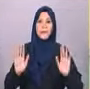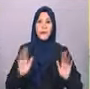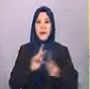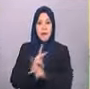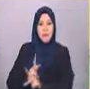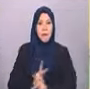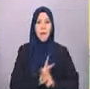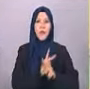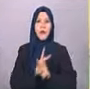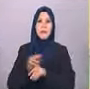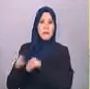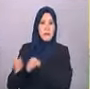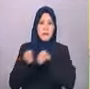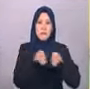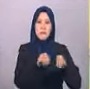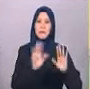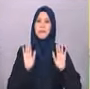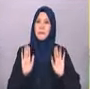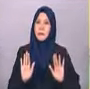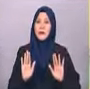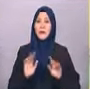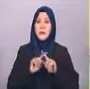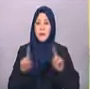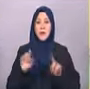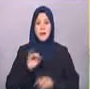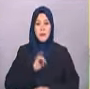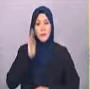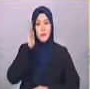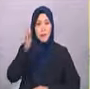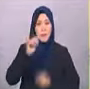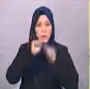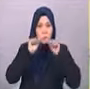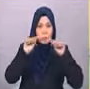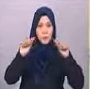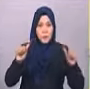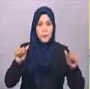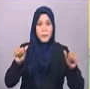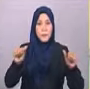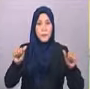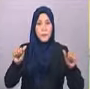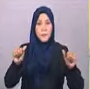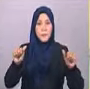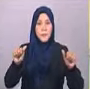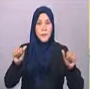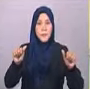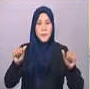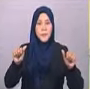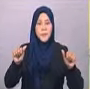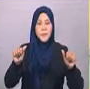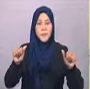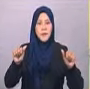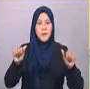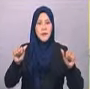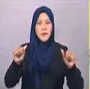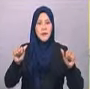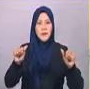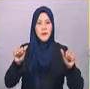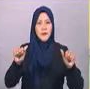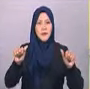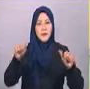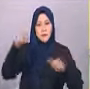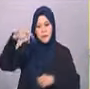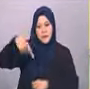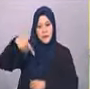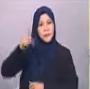rezeki pergerakan saja saya akan umumkan tentang enhanced ataupun nah